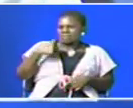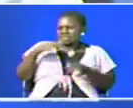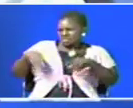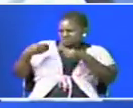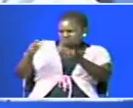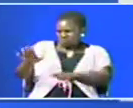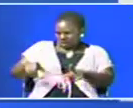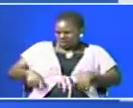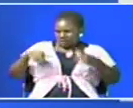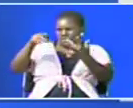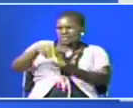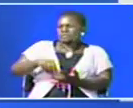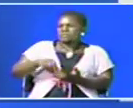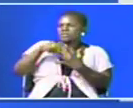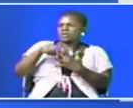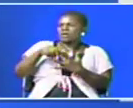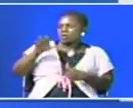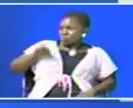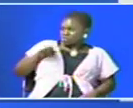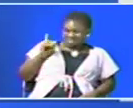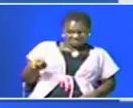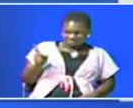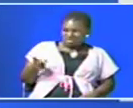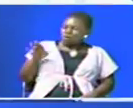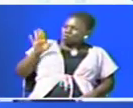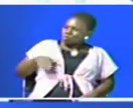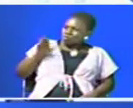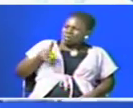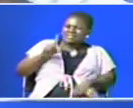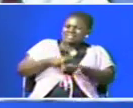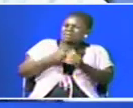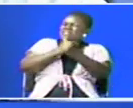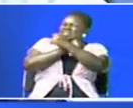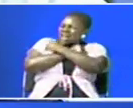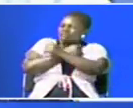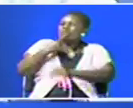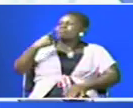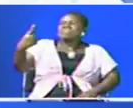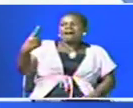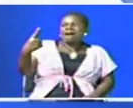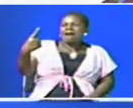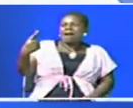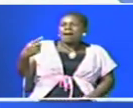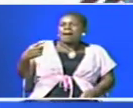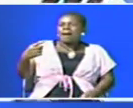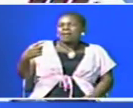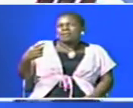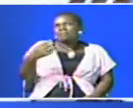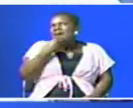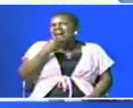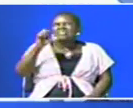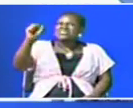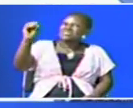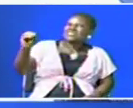wewe. Especially sana sana kwa wanawake. Mwanamke akipenda hupenda 100. Wanaume akipenda huwa ni 50,